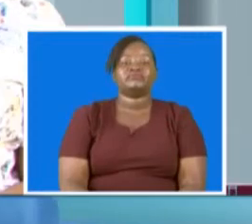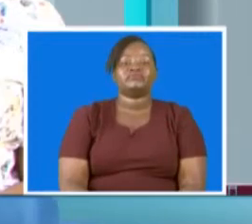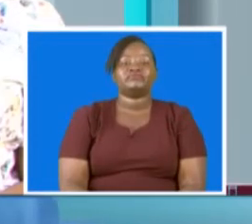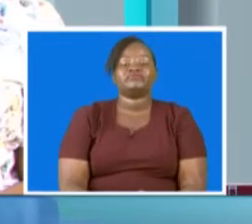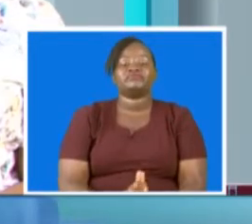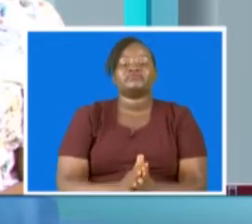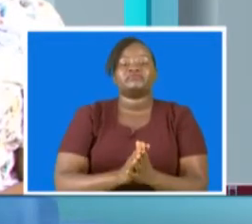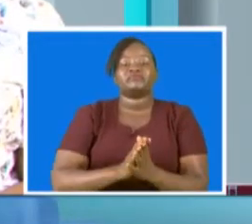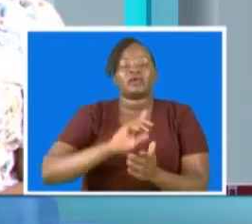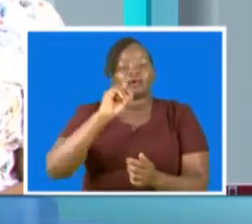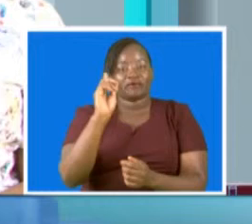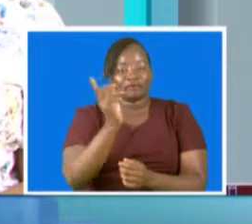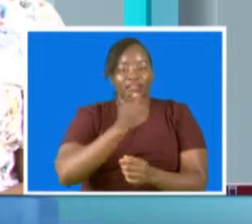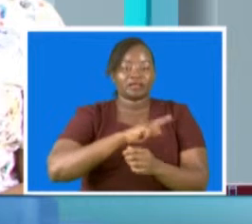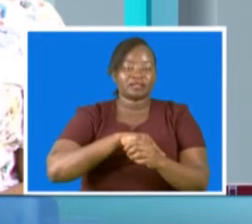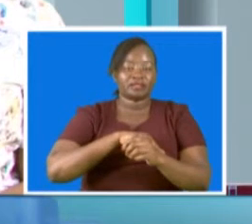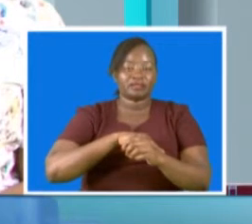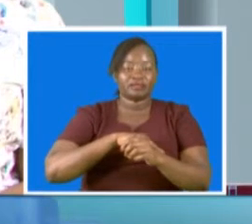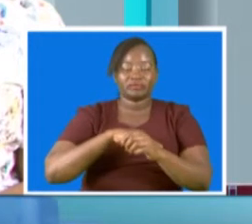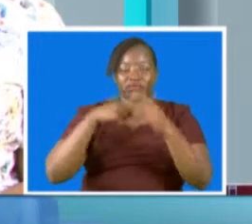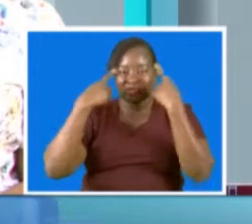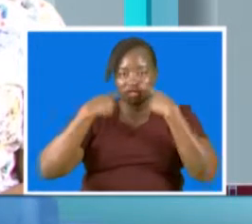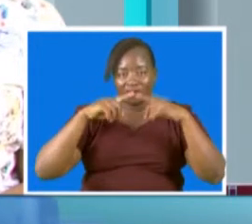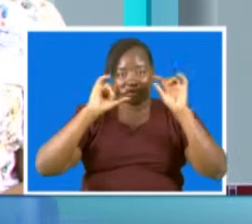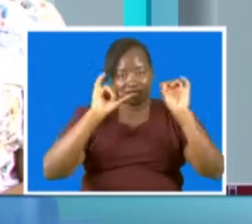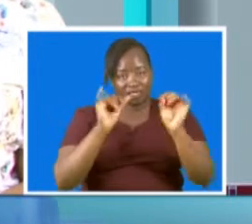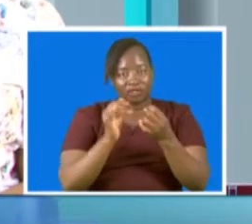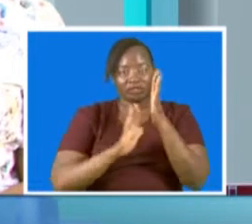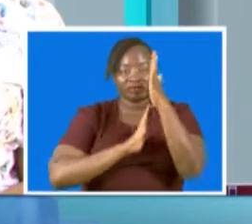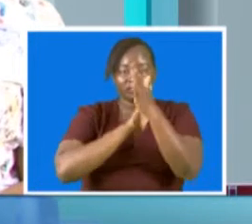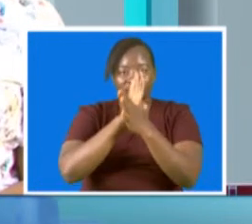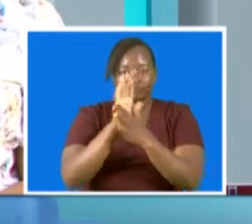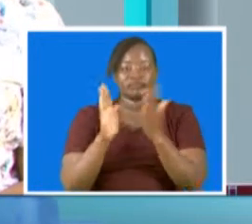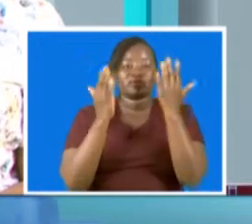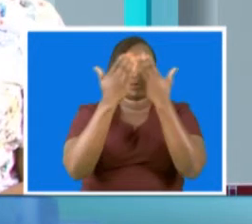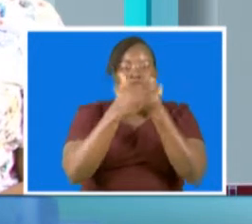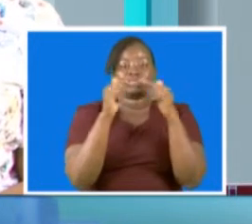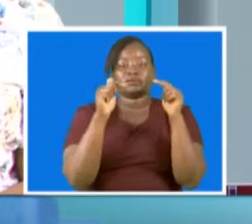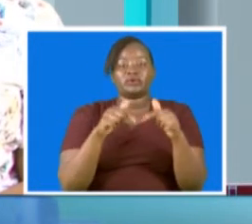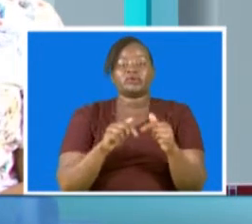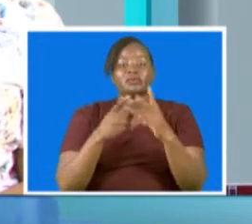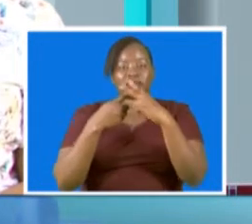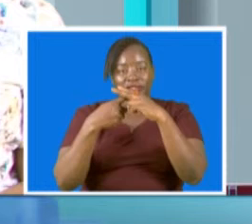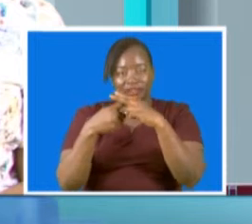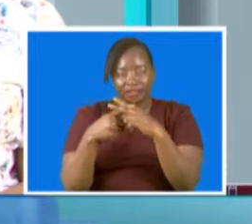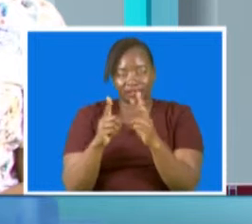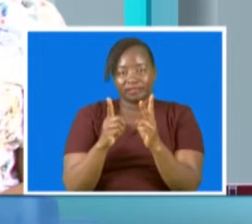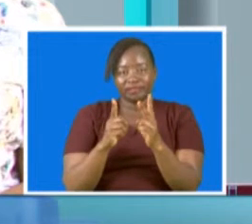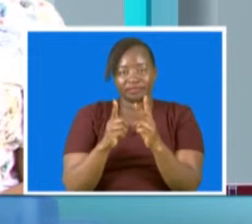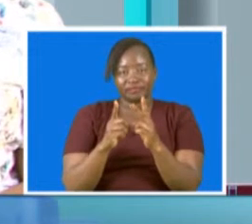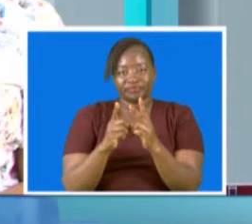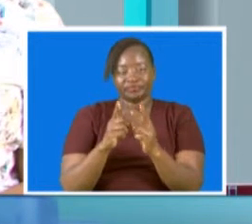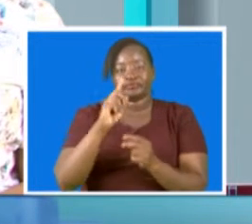Na ikereka lia bere ni gututhie na bere na gukumenyithia mohoro maria tukuharirire Hwa-Ini uyo wa umuthi tukiambiria ni ati